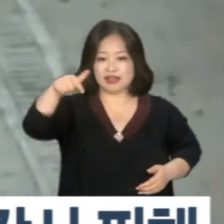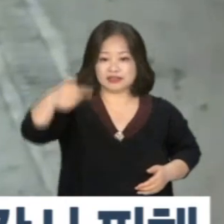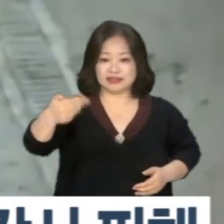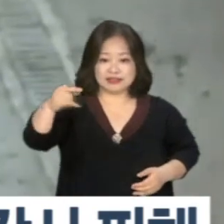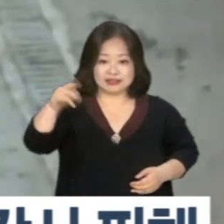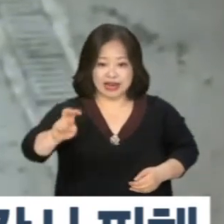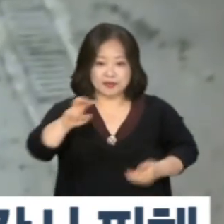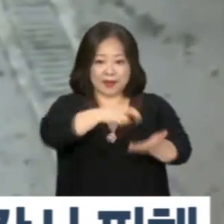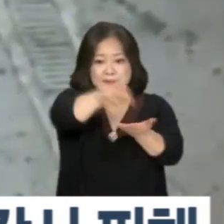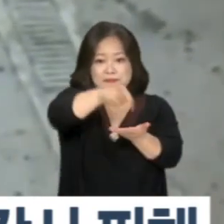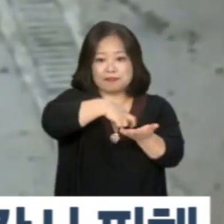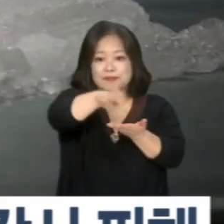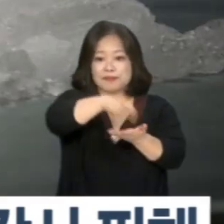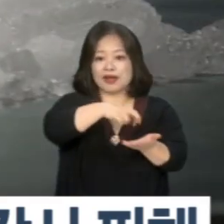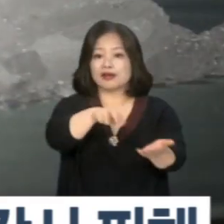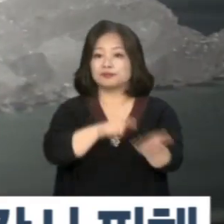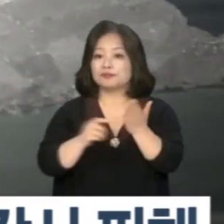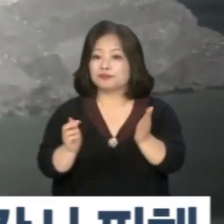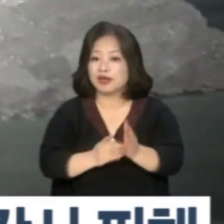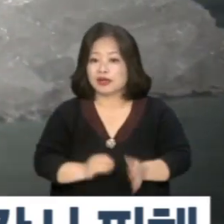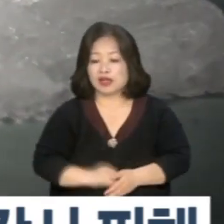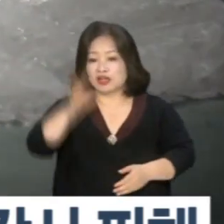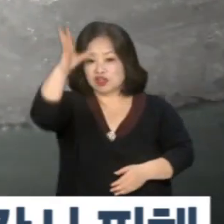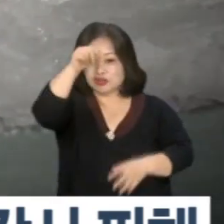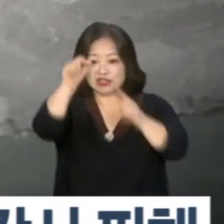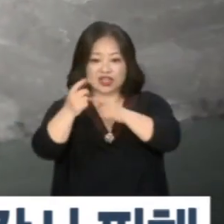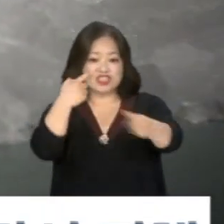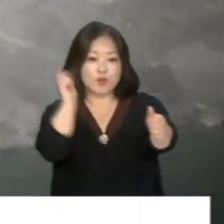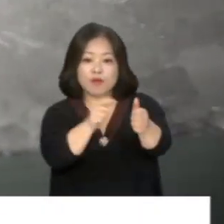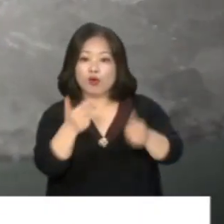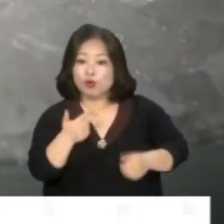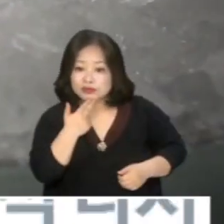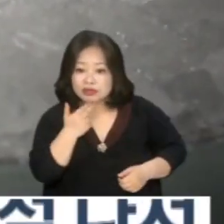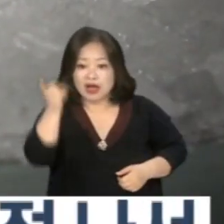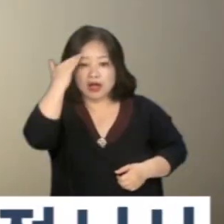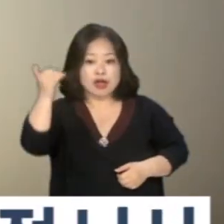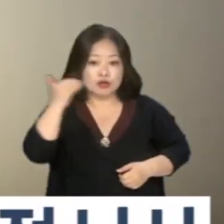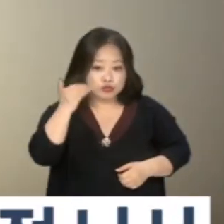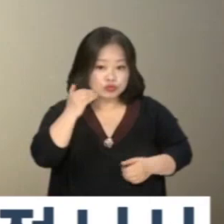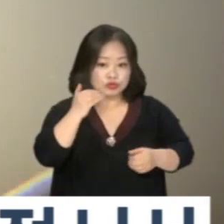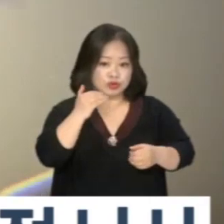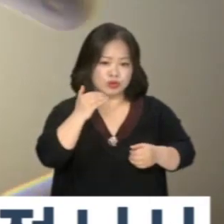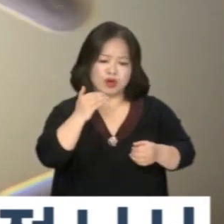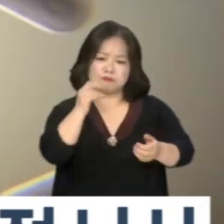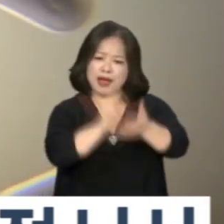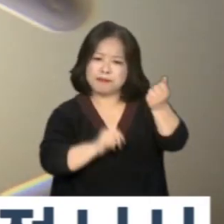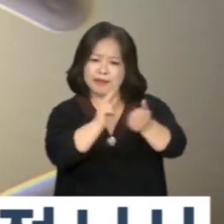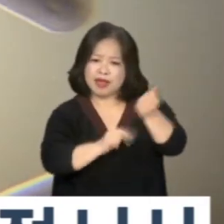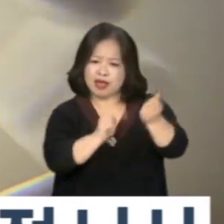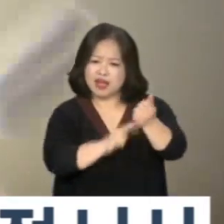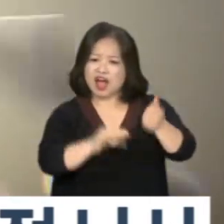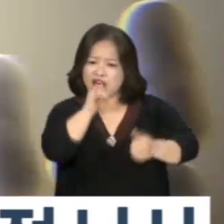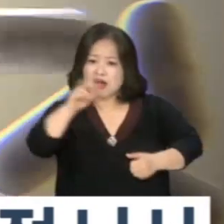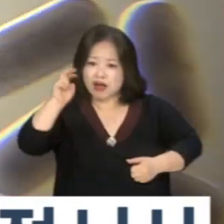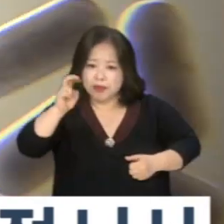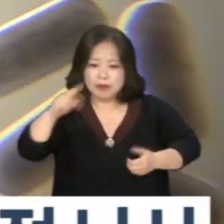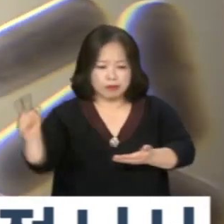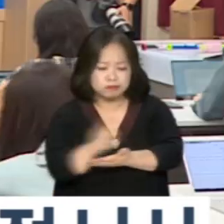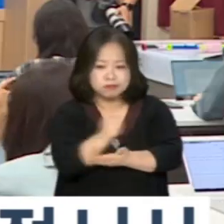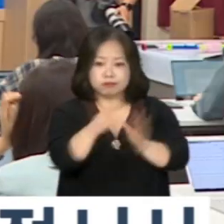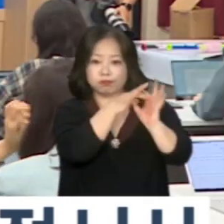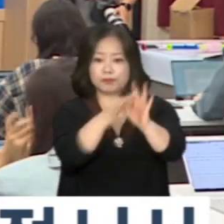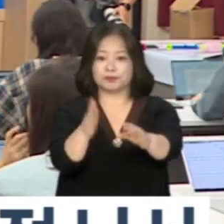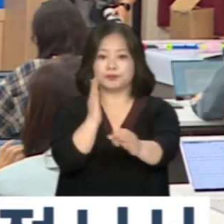당국의 감시를 피해왔습니다 경찰은 적발되지 않고 국내로 유통된 마약이 더 있는 것으로 보고 추적에